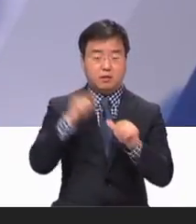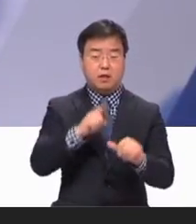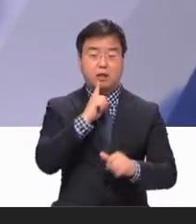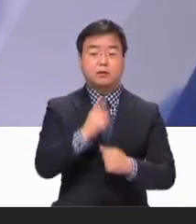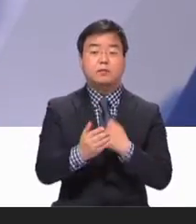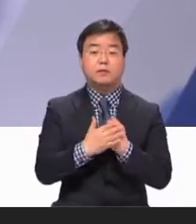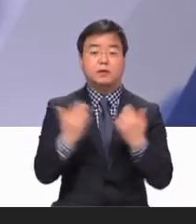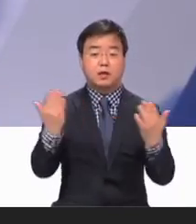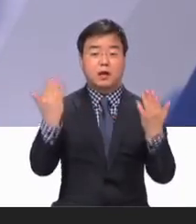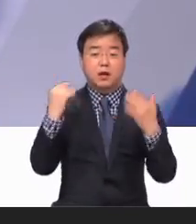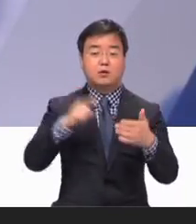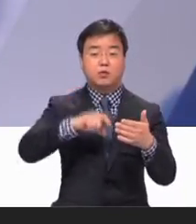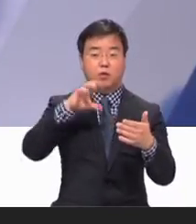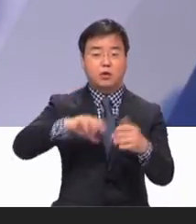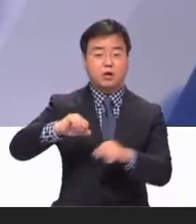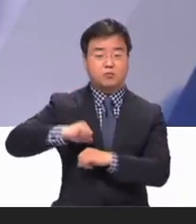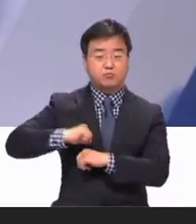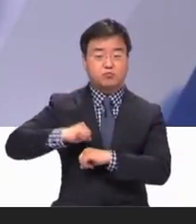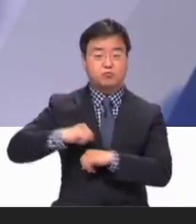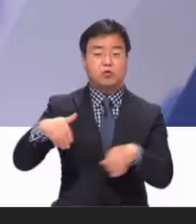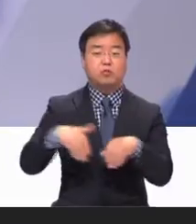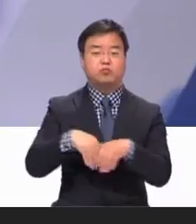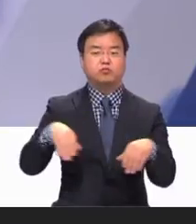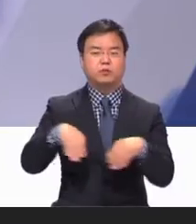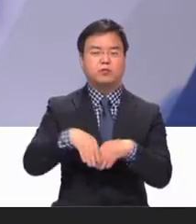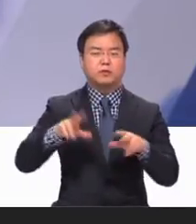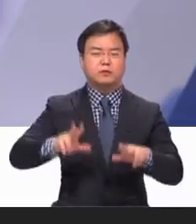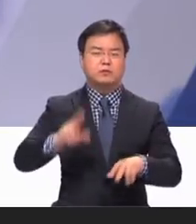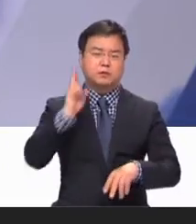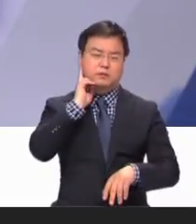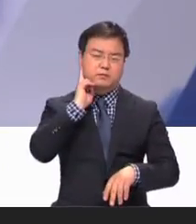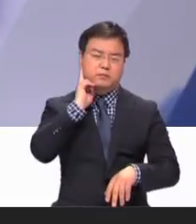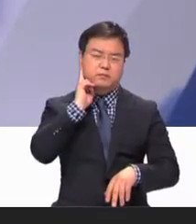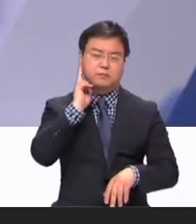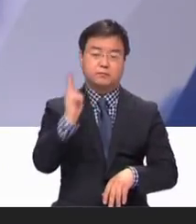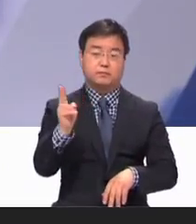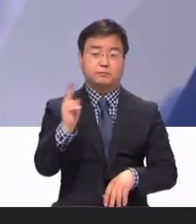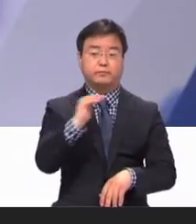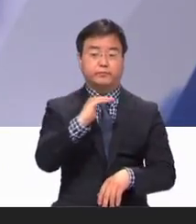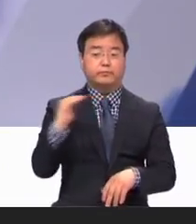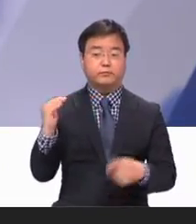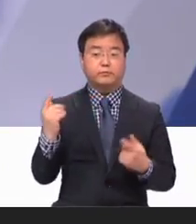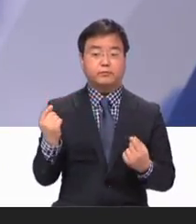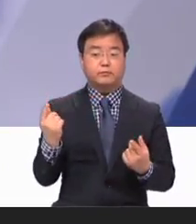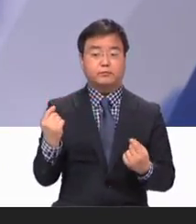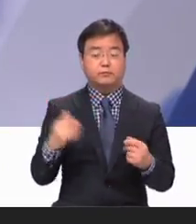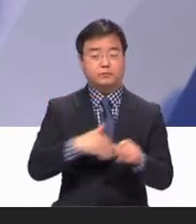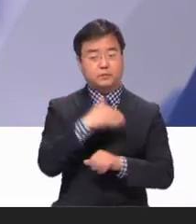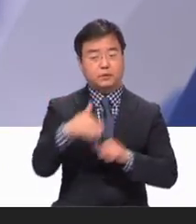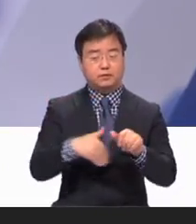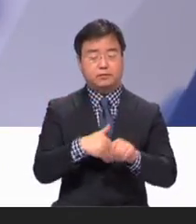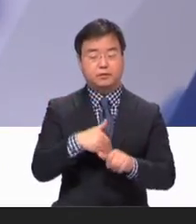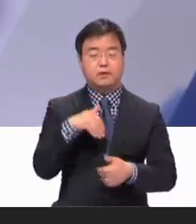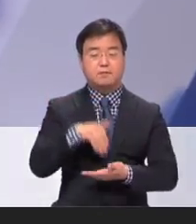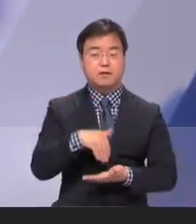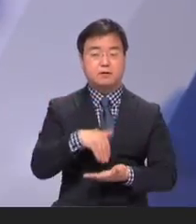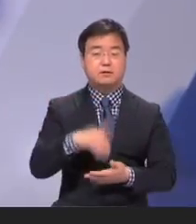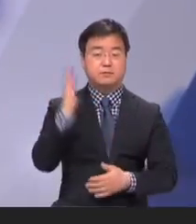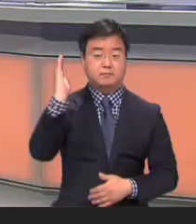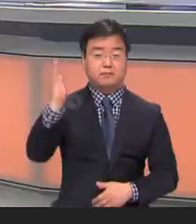대학교 내에서의 군사 문화가 너무나 지금 심각한 수준으로 가고 있는 것이 아니냐 그런 자성의 소리가 나오고